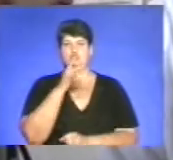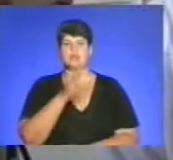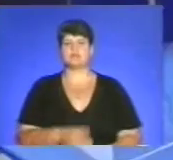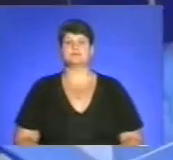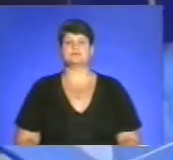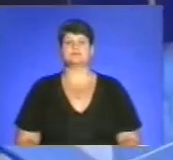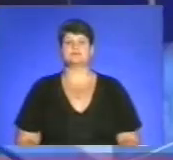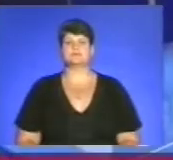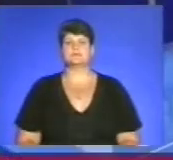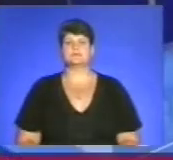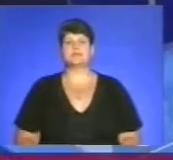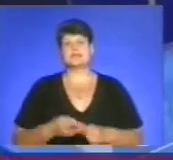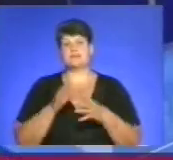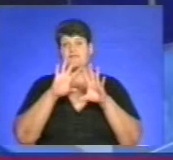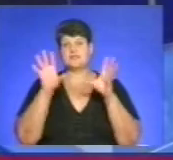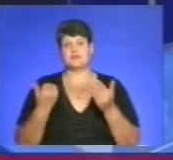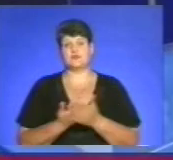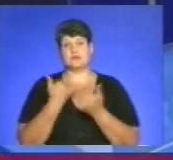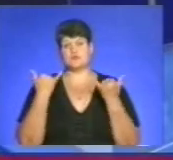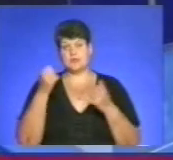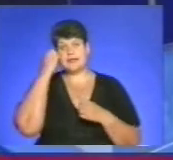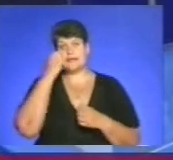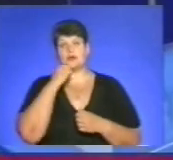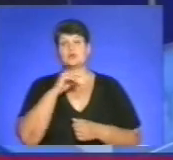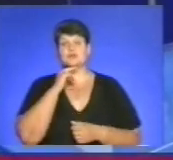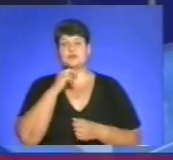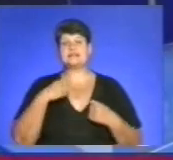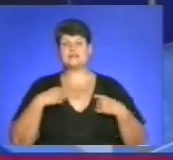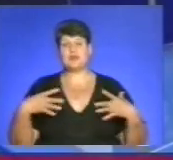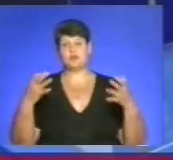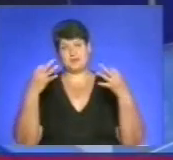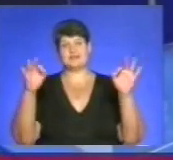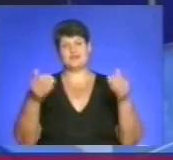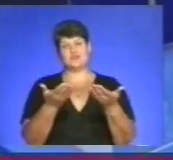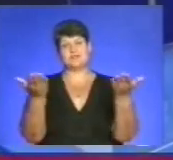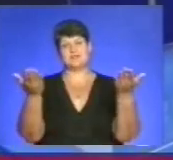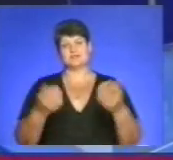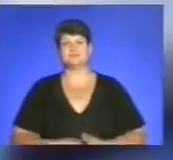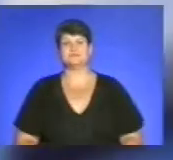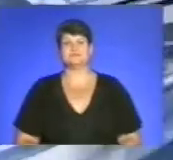Це всі новини на сьогодні. Дякую за увагу і з Святом Незалежності вас!